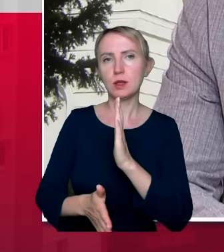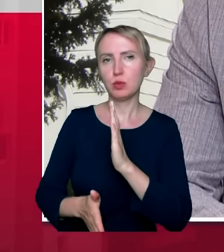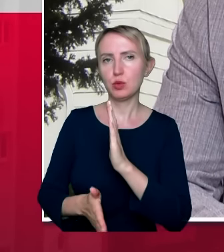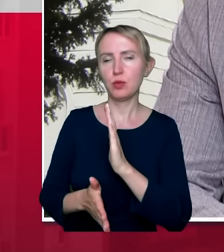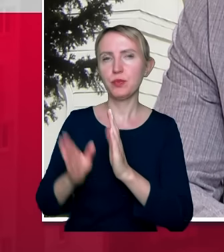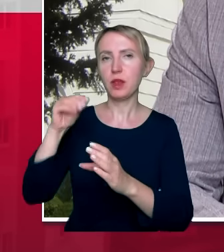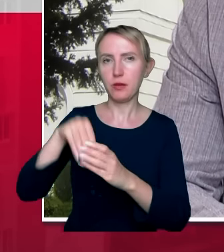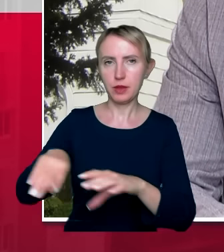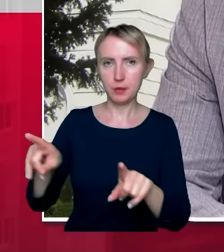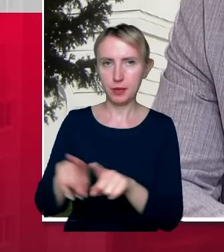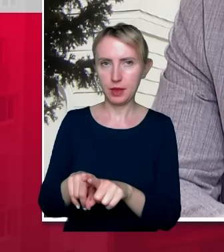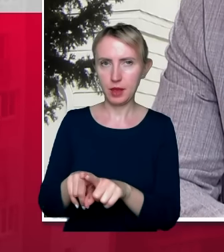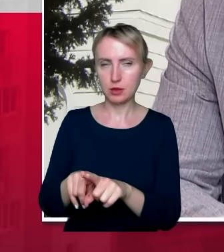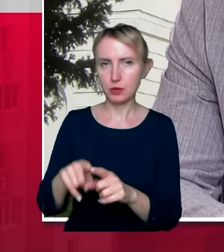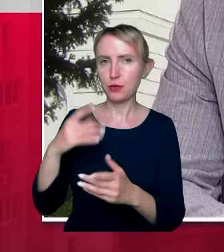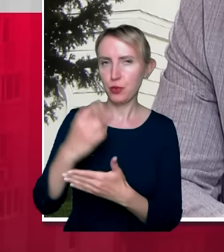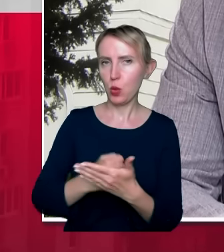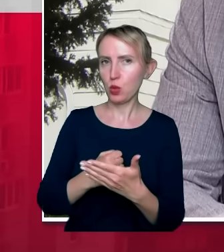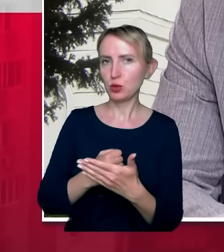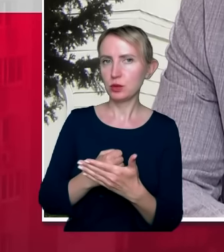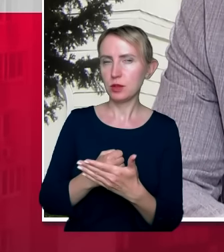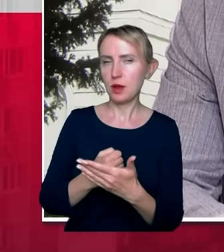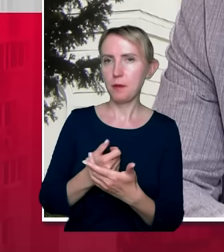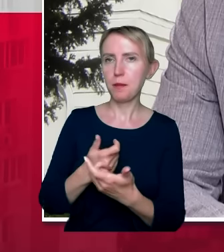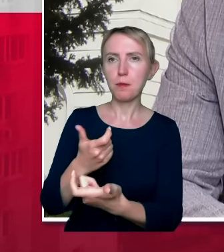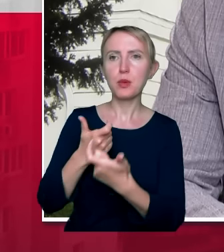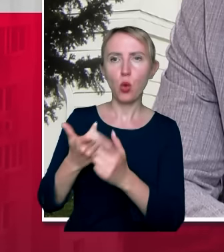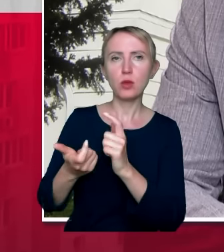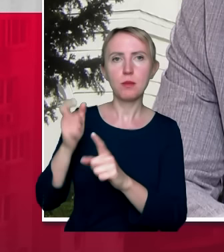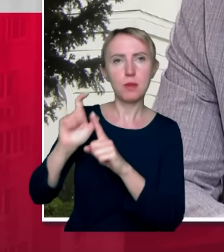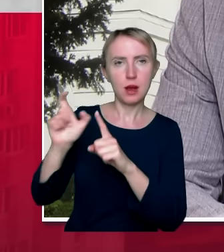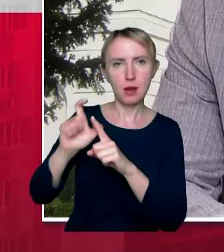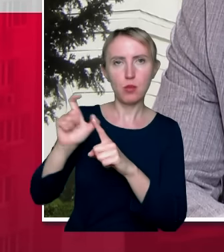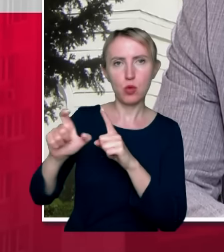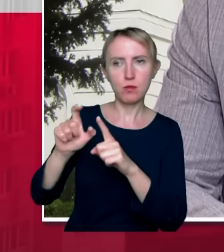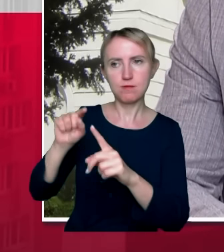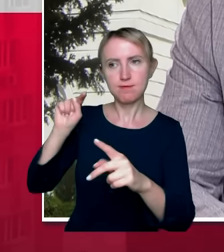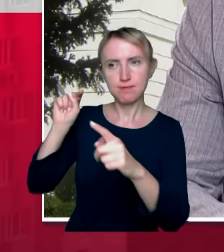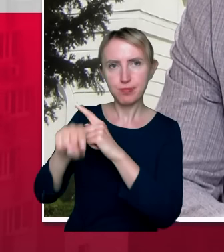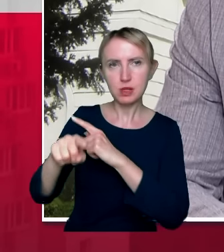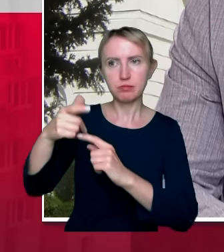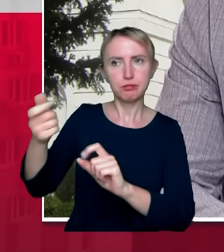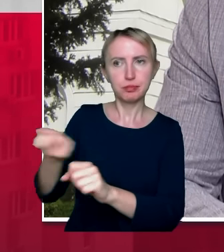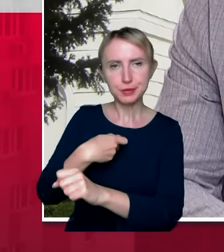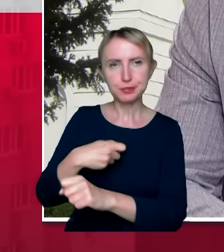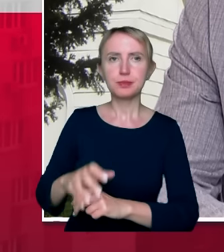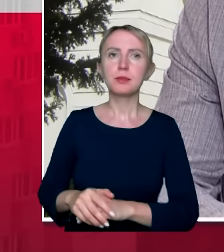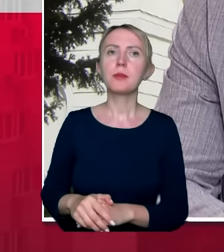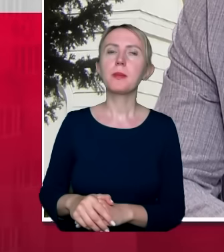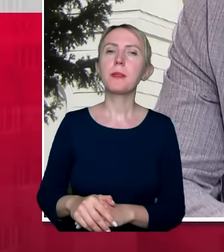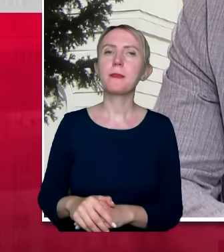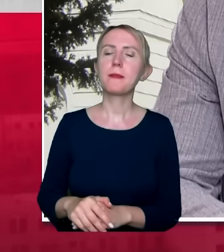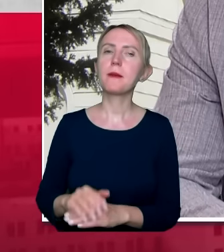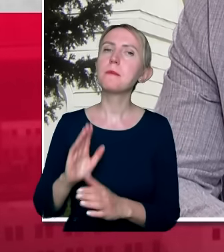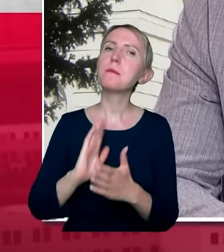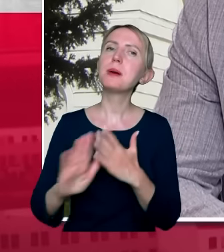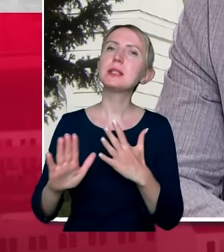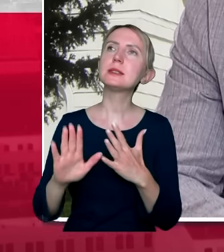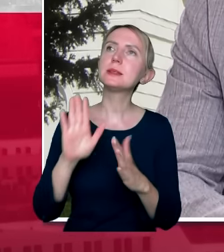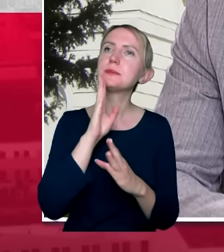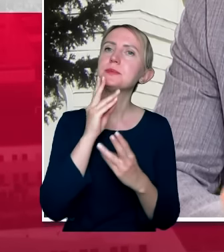z użyciem broni palnej, amunicją penetrującą, bez tej